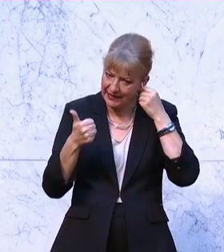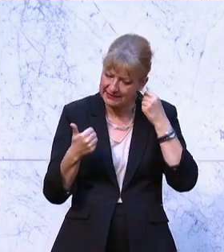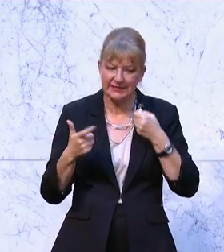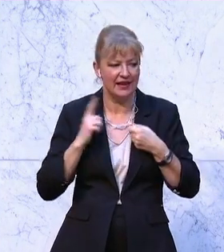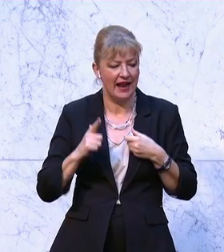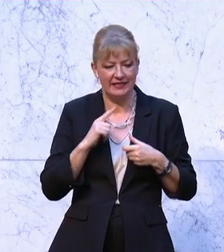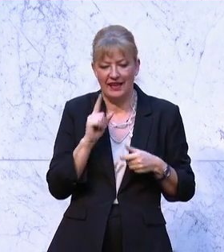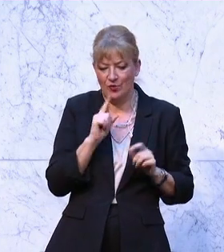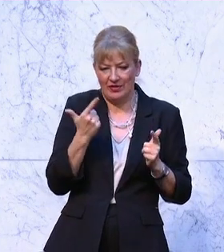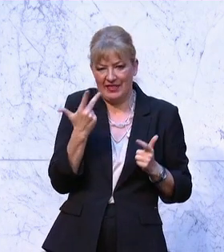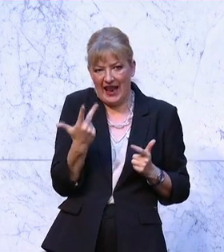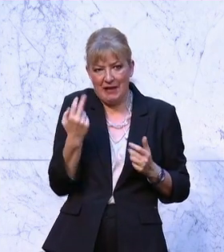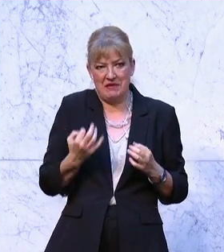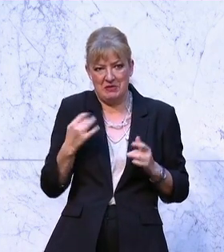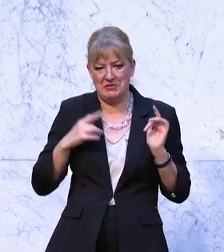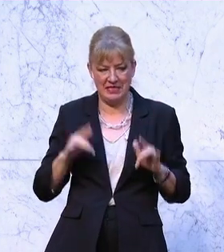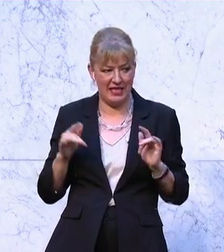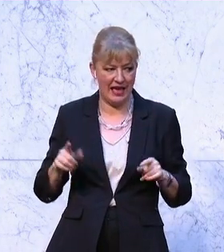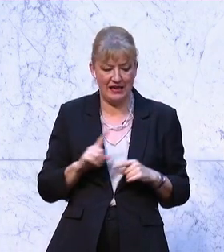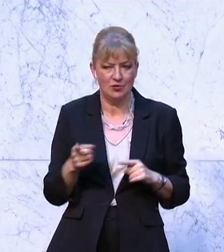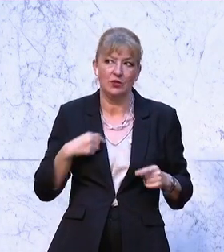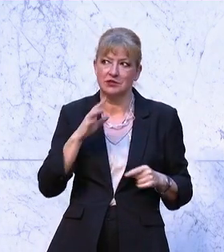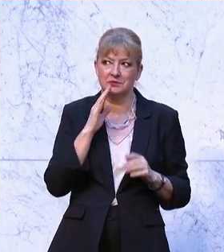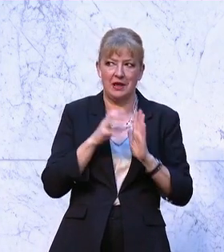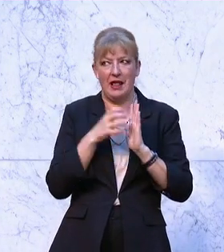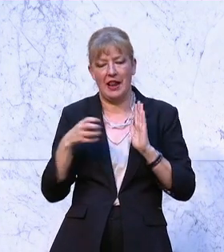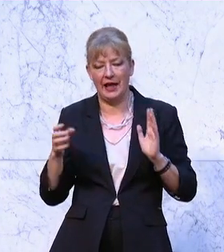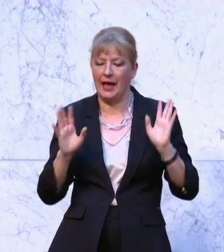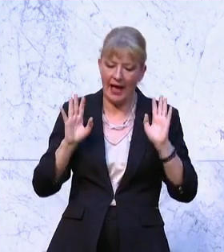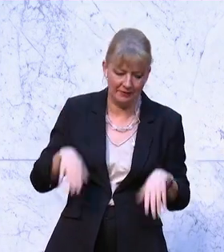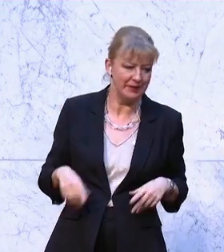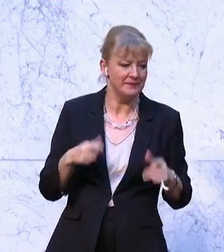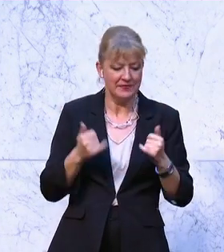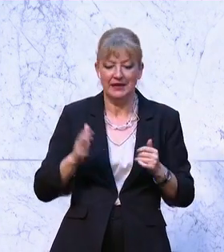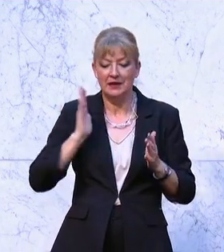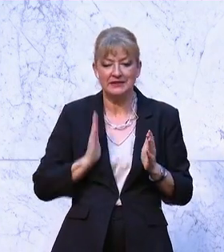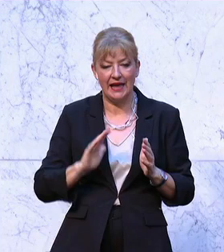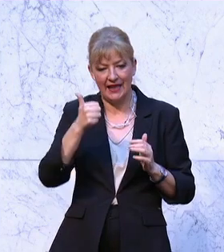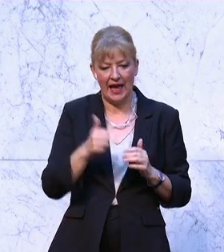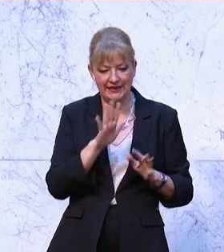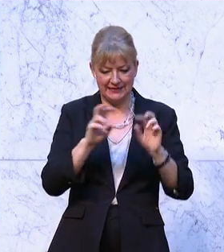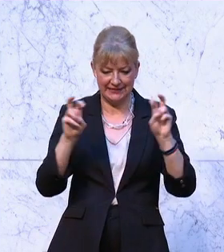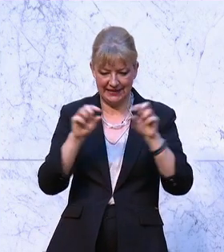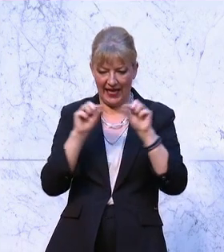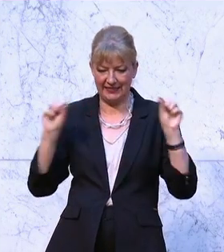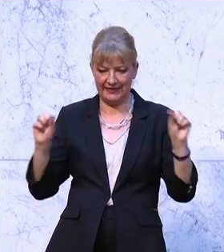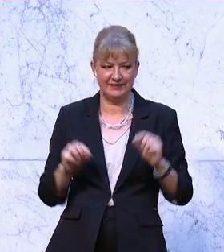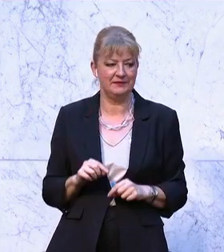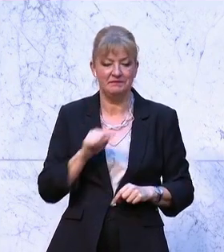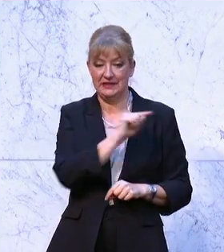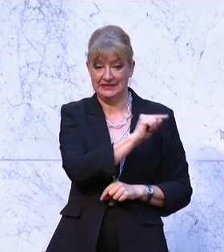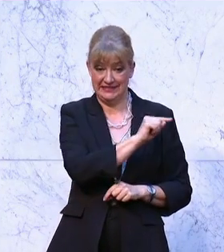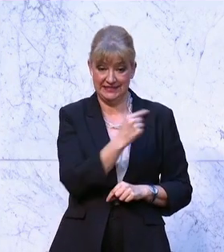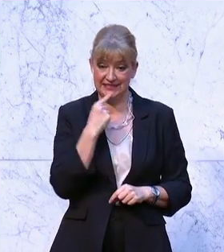nur 3 Minuten zur Verfügung, so spreche ich eine Stunde, um alle Seiten durchzumachen. Beginne auf Seite 1 mit Ihren Zitaten. Sie